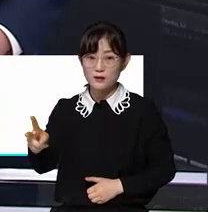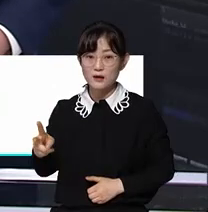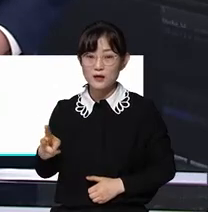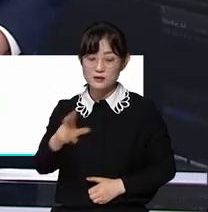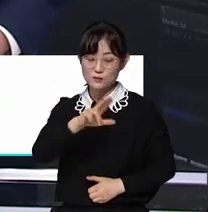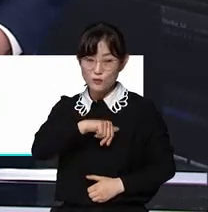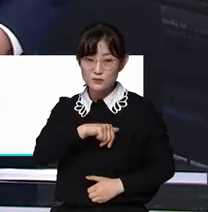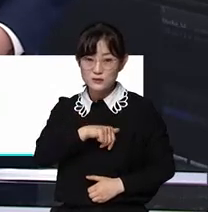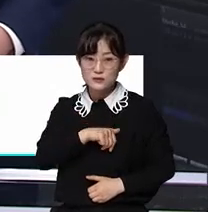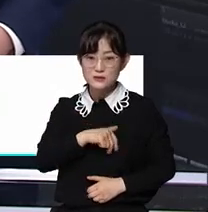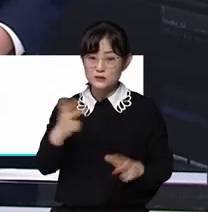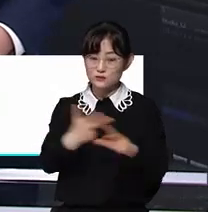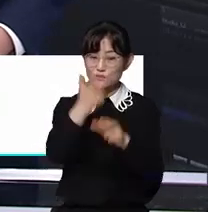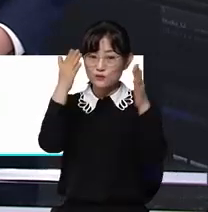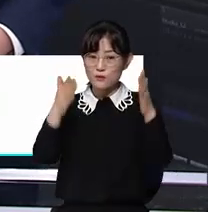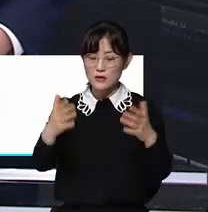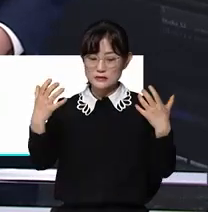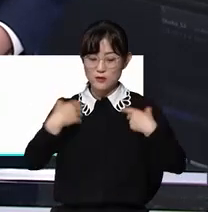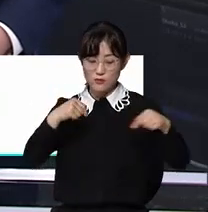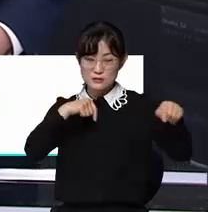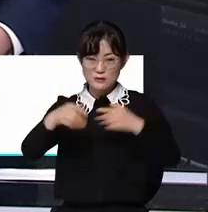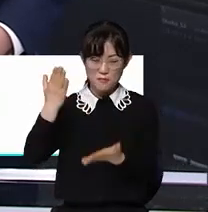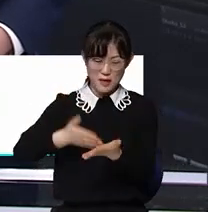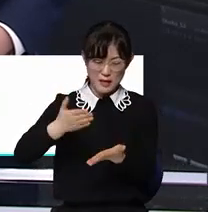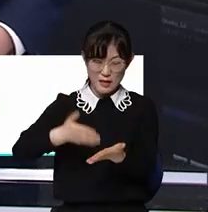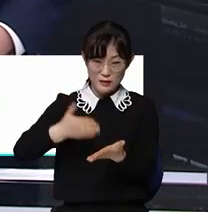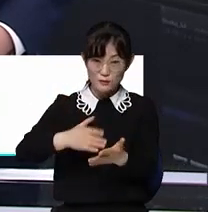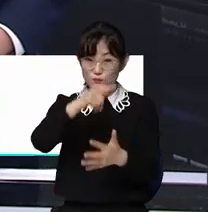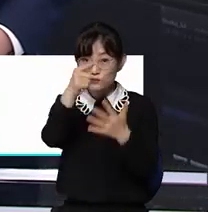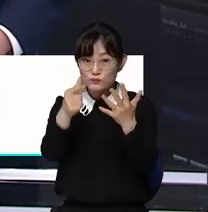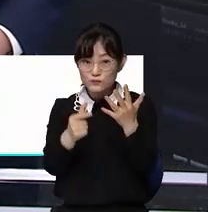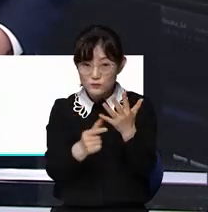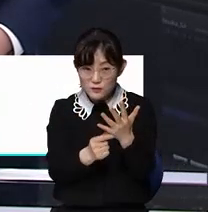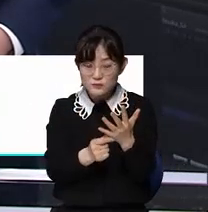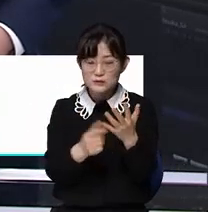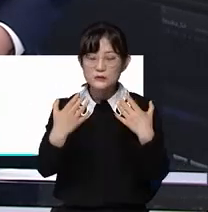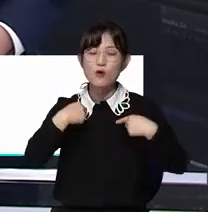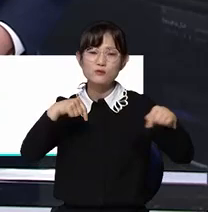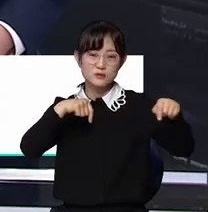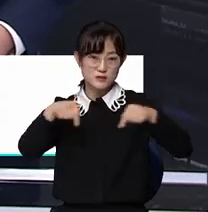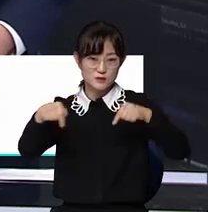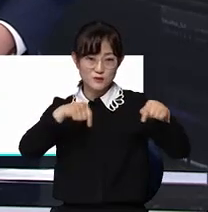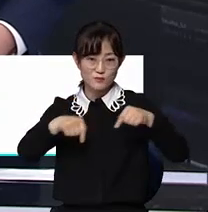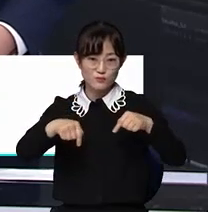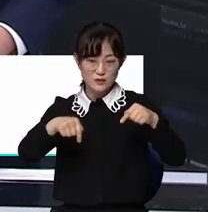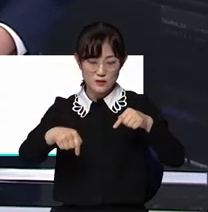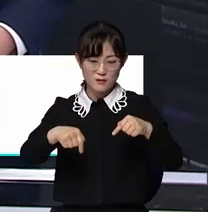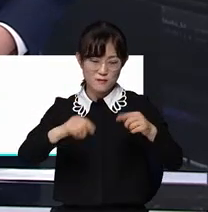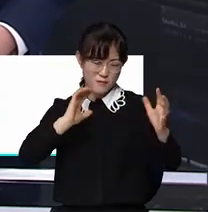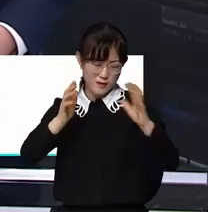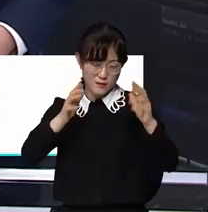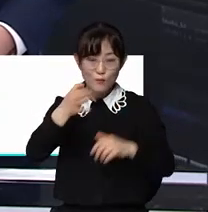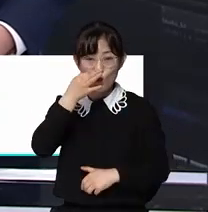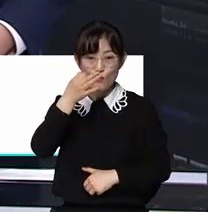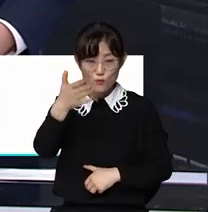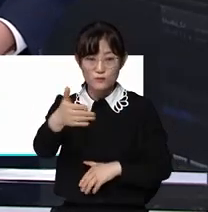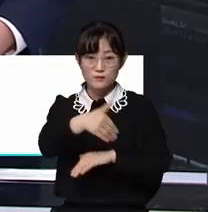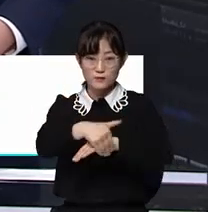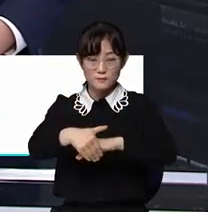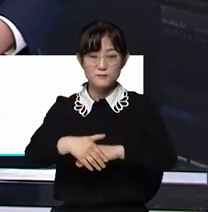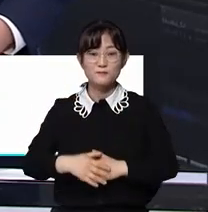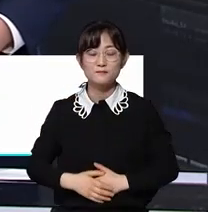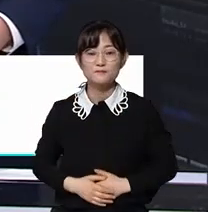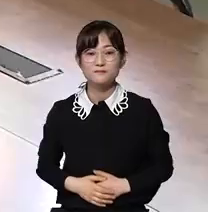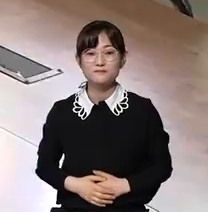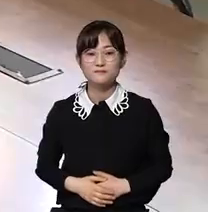한 주간의 정치권 이슈를 다루는 국민마술은 매주 품격 높은 정치 토론을 안방에 전달합니다 이상원 기자입니다